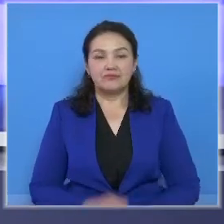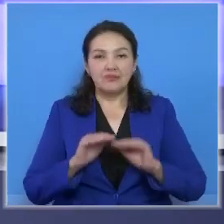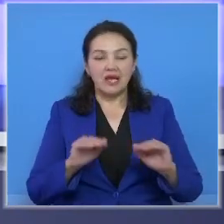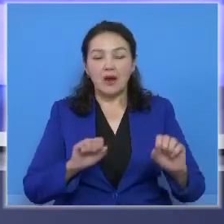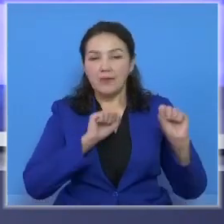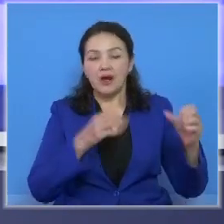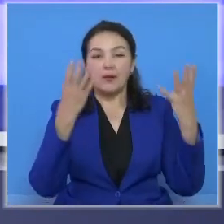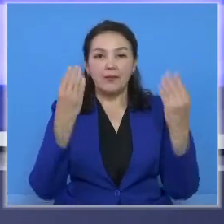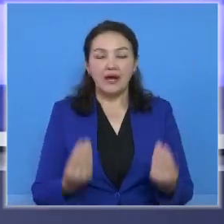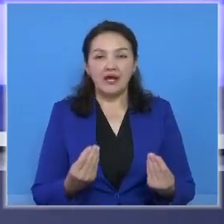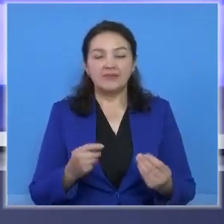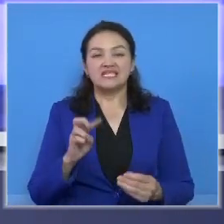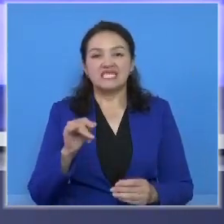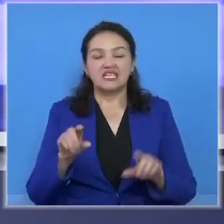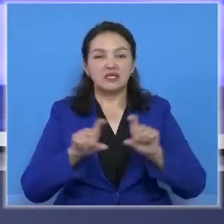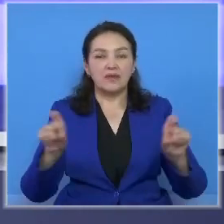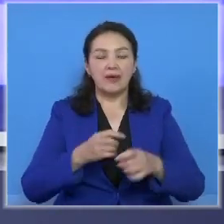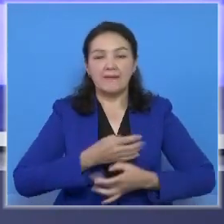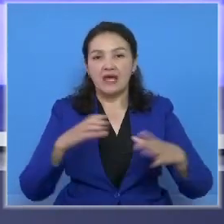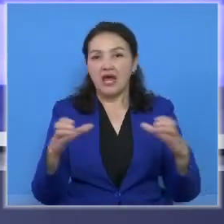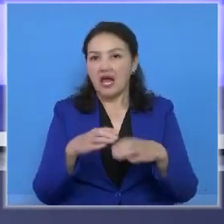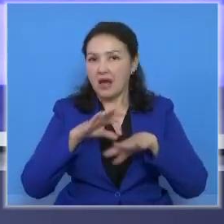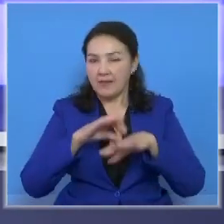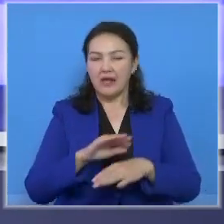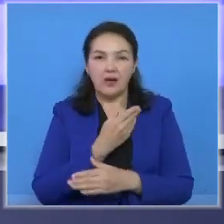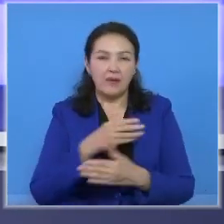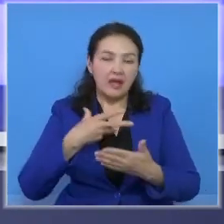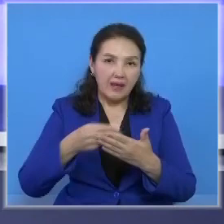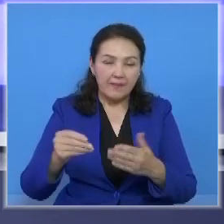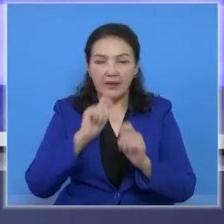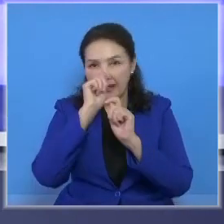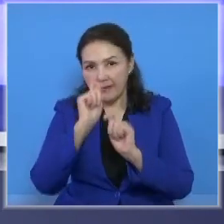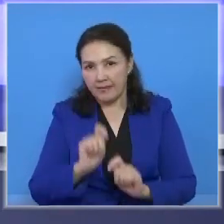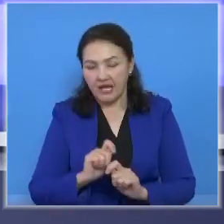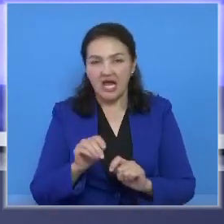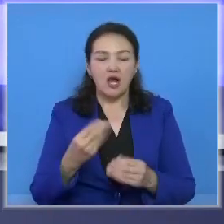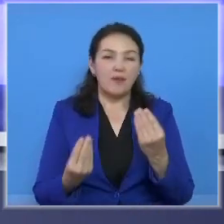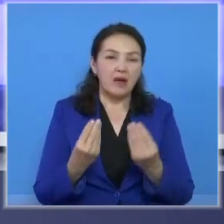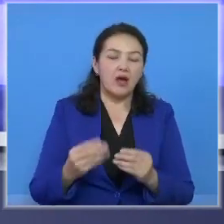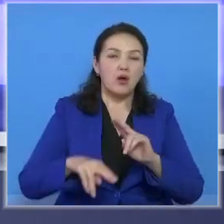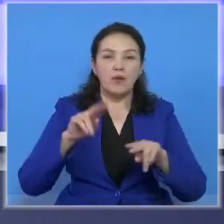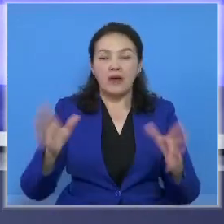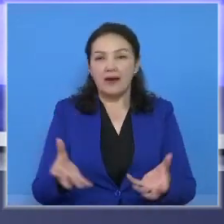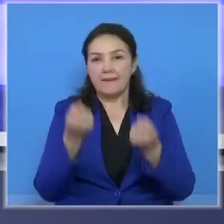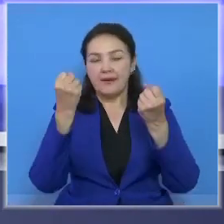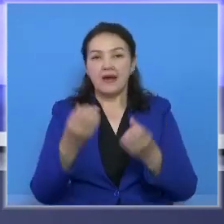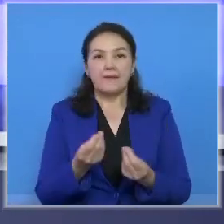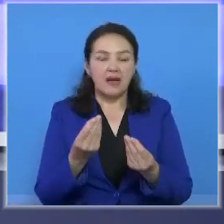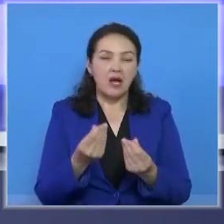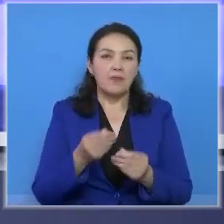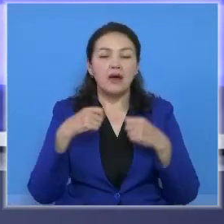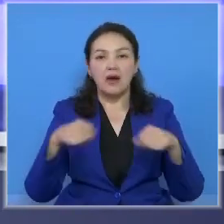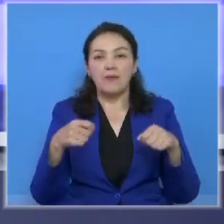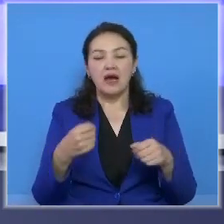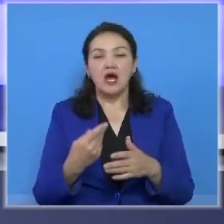Балаларды қорғау күнне орай Зета дүкенде мерекелік акция өтті. Кішкентай сатып алушыларға сыйлықтар беріліп, аниматорлар көңіл көтерді. Қол жетімді баға және